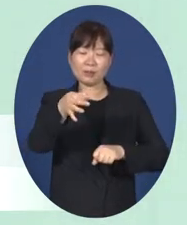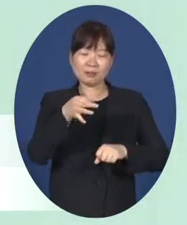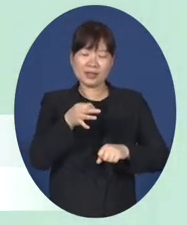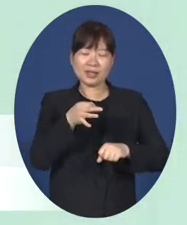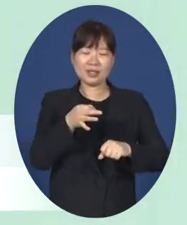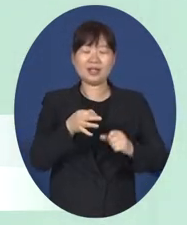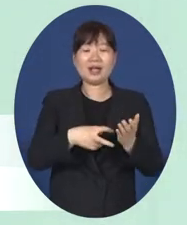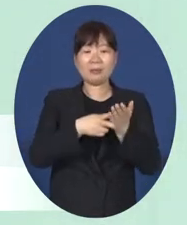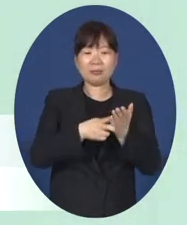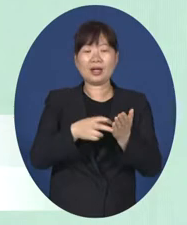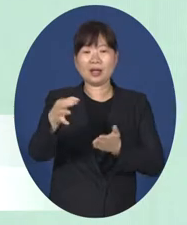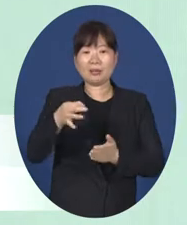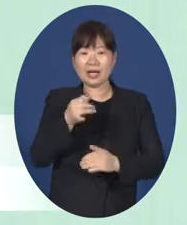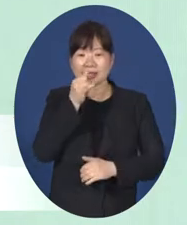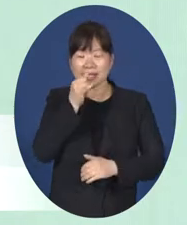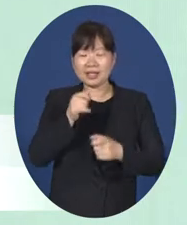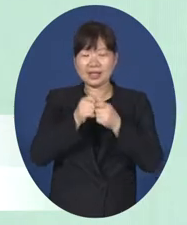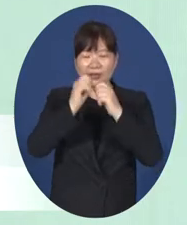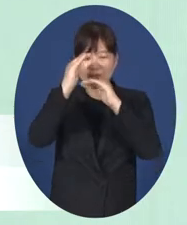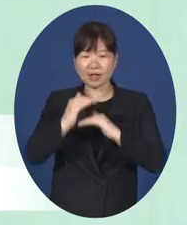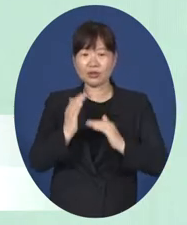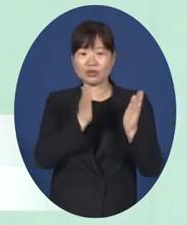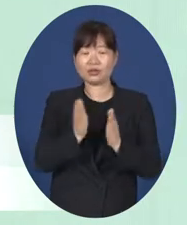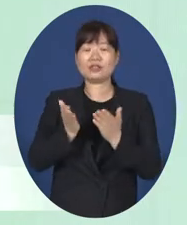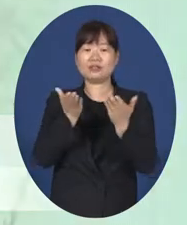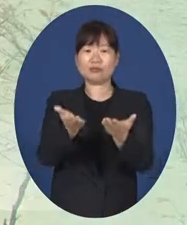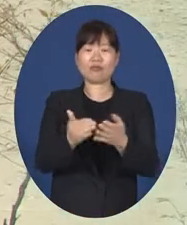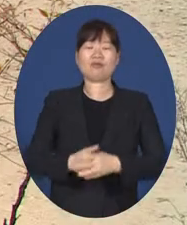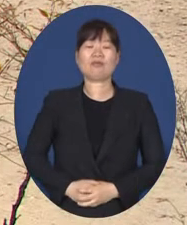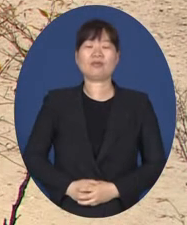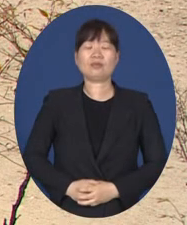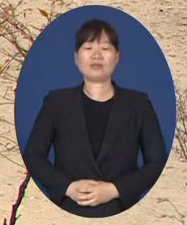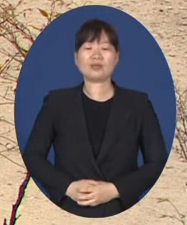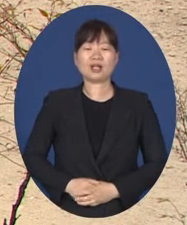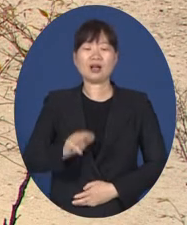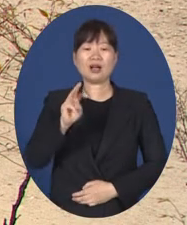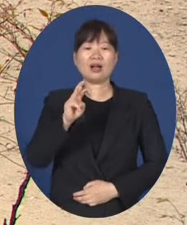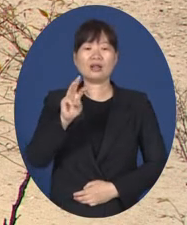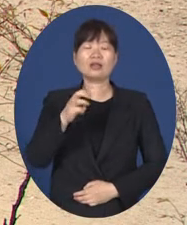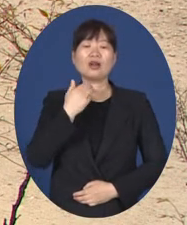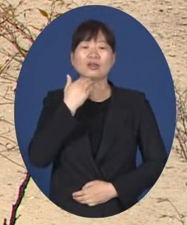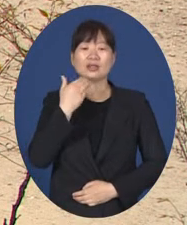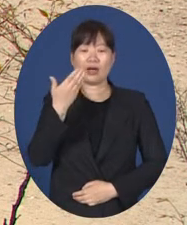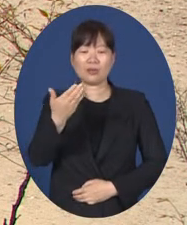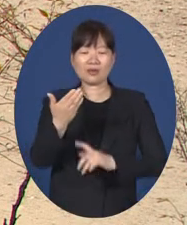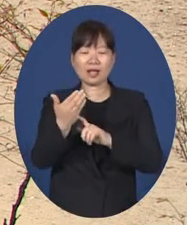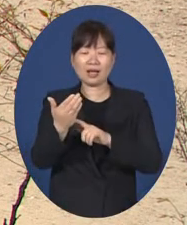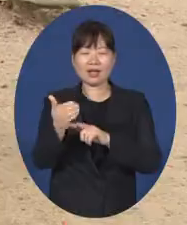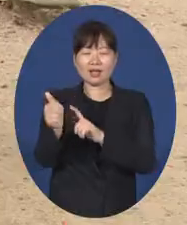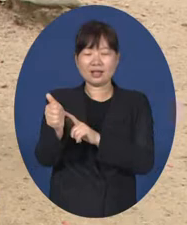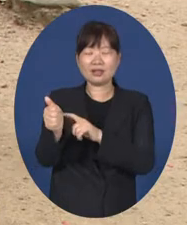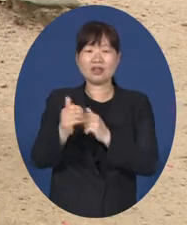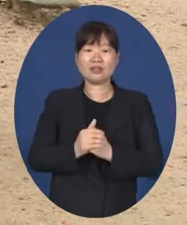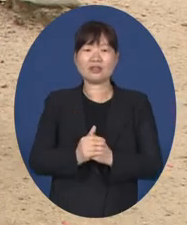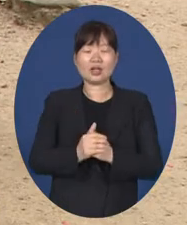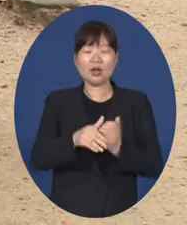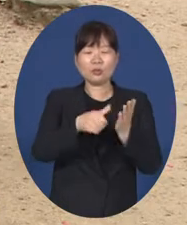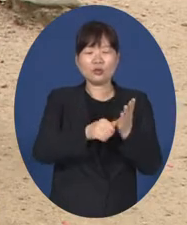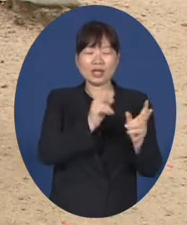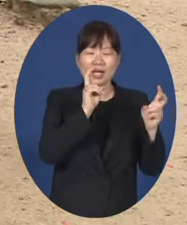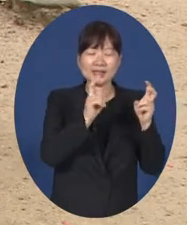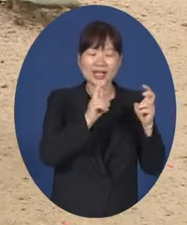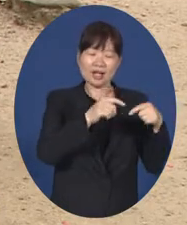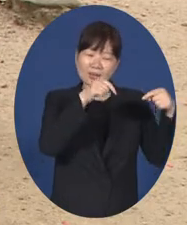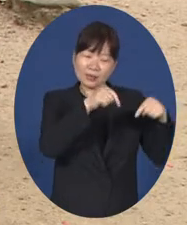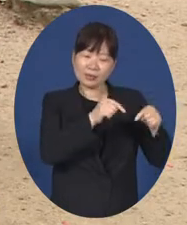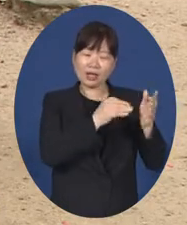화폐로 받을 수 있는데요 자세한 내용 정리했습니다 올해 서른 아홉 살인 은 김민호 c 의 물류 회사에서